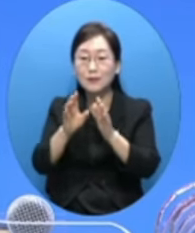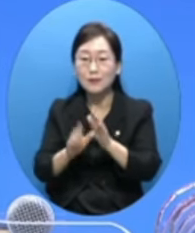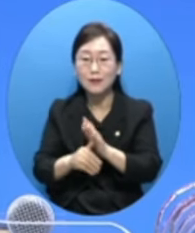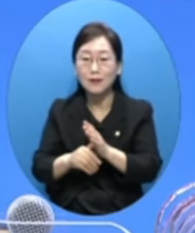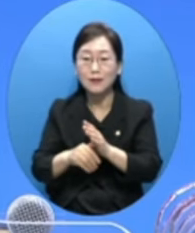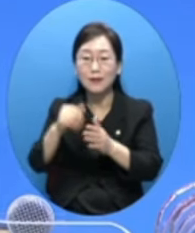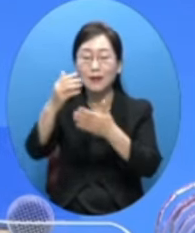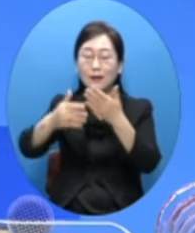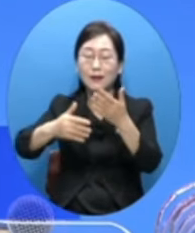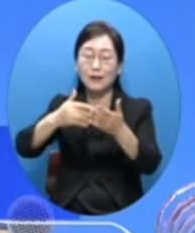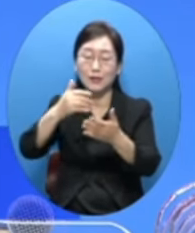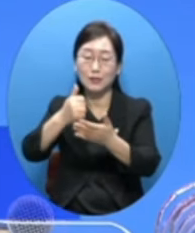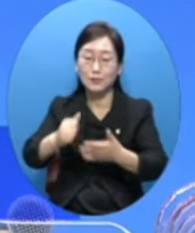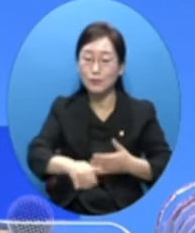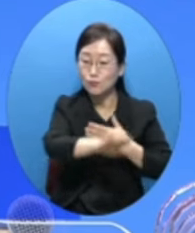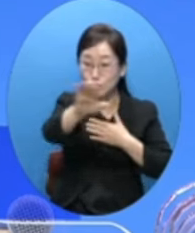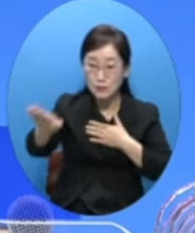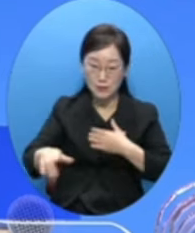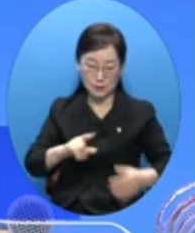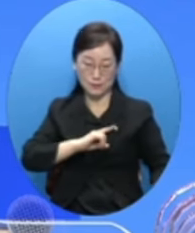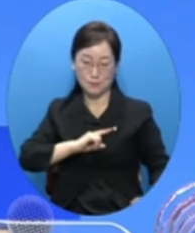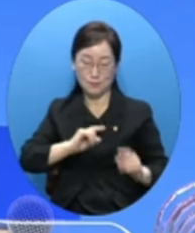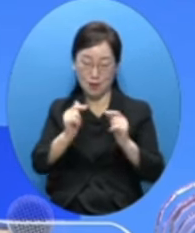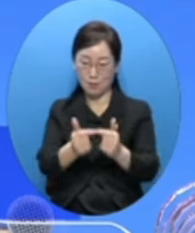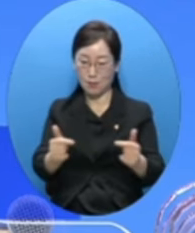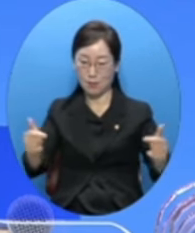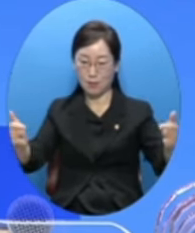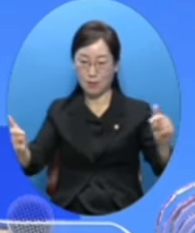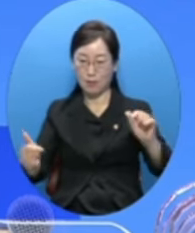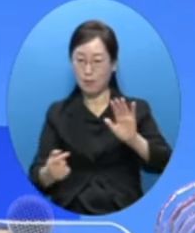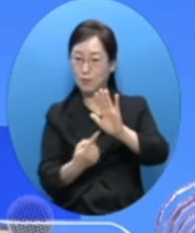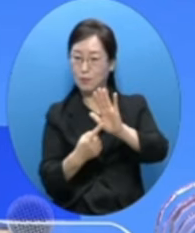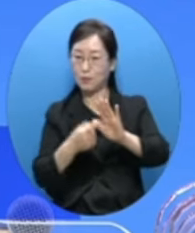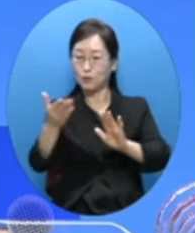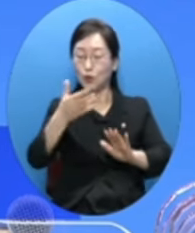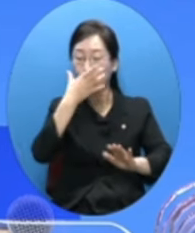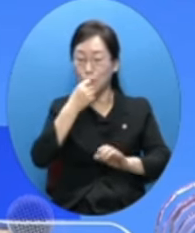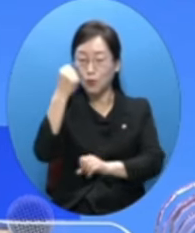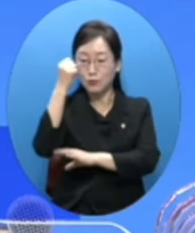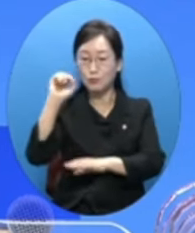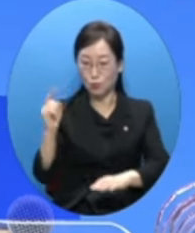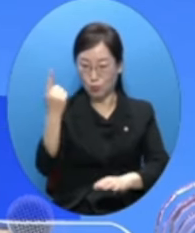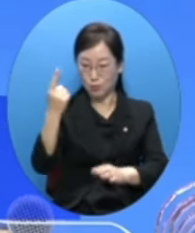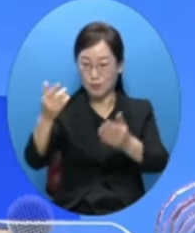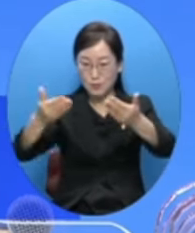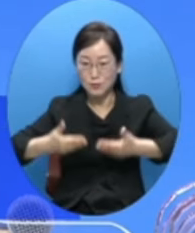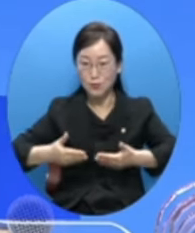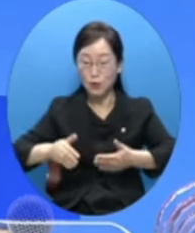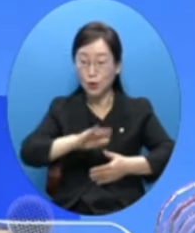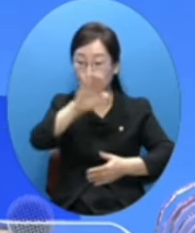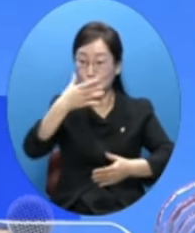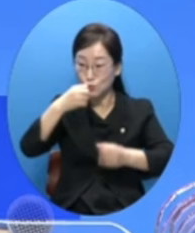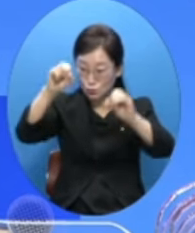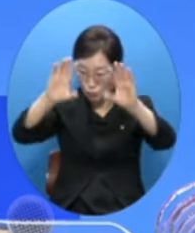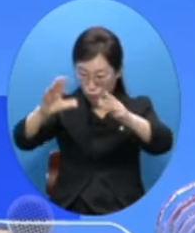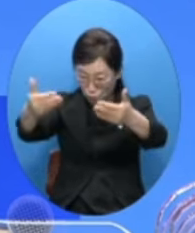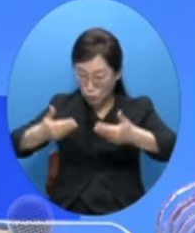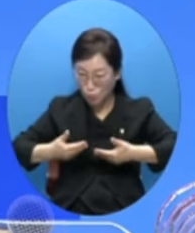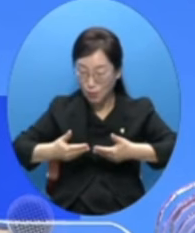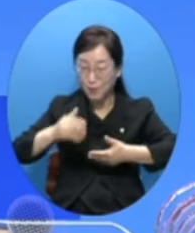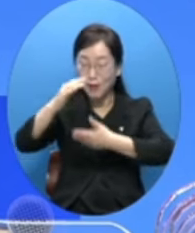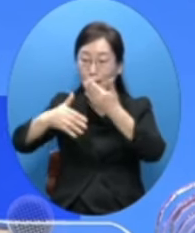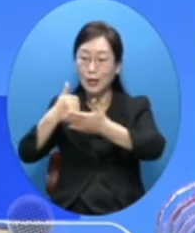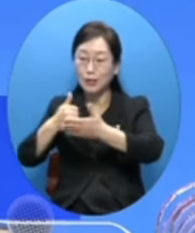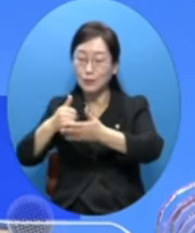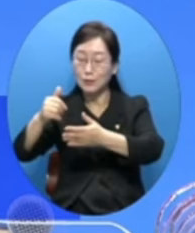이름을 창대케 만들어주시고 나아가서 우리를 복의 근원이 되게 만들어주시고 우리를 축복하는 자에게 하나님께서 그를 축복해 주시고